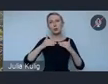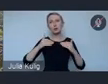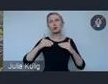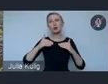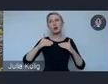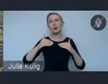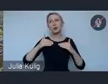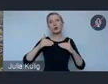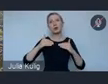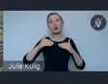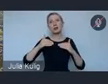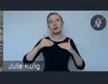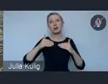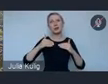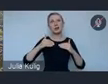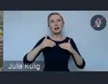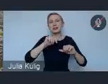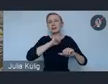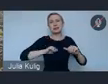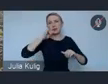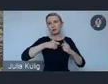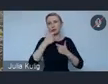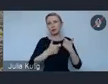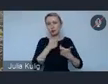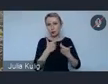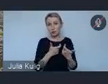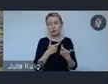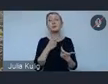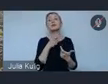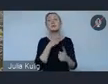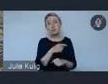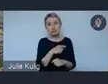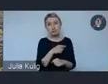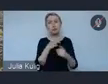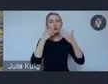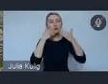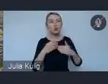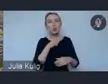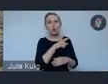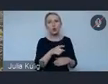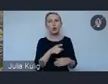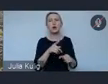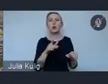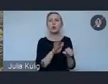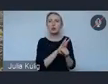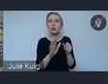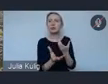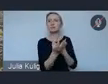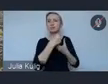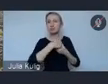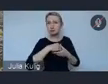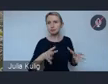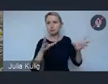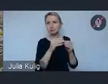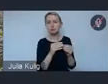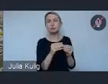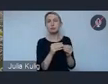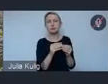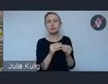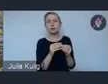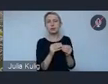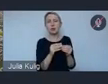ogarnąć najzwyczajniej w świecie i po ludzku gdyby nie to że komplementarnie Działaliśmy w ramach struktur